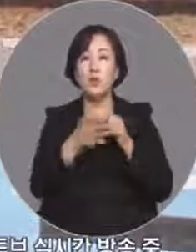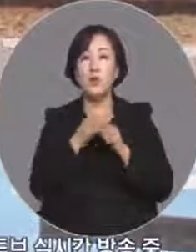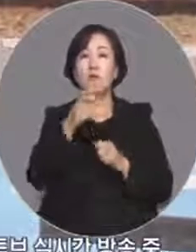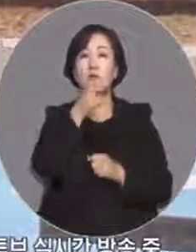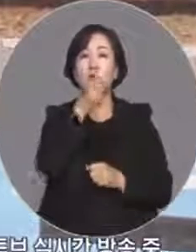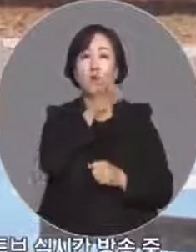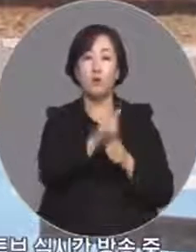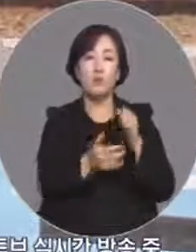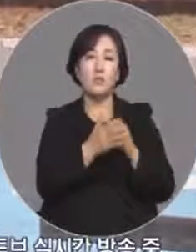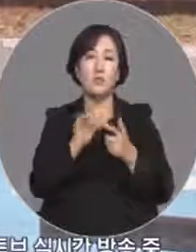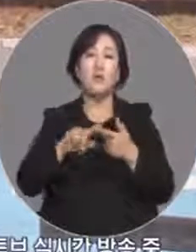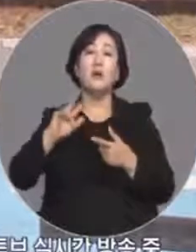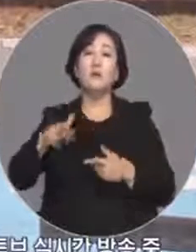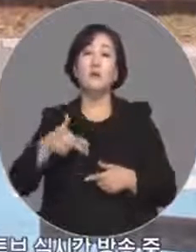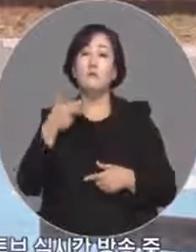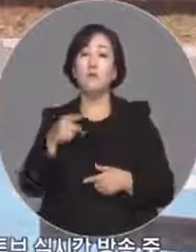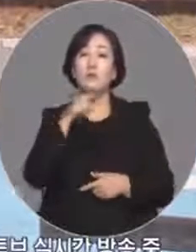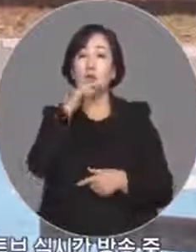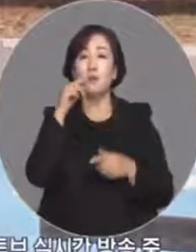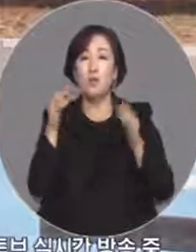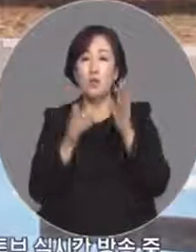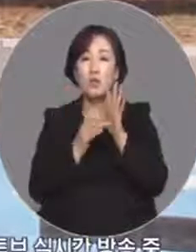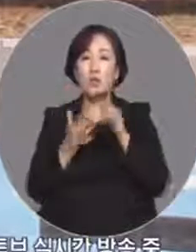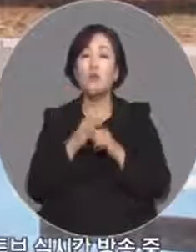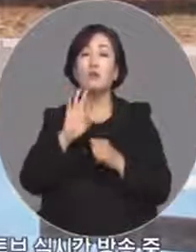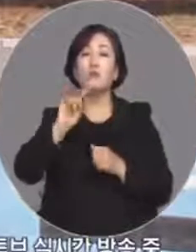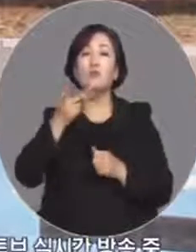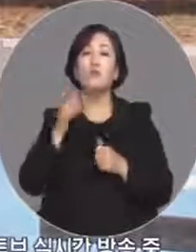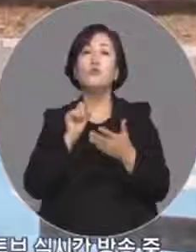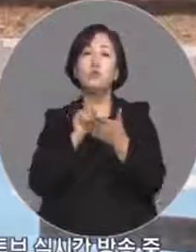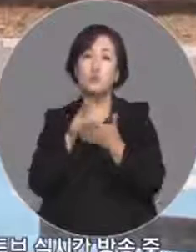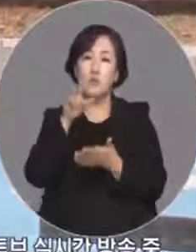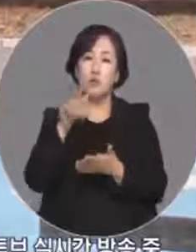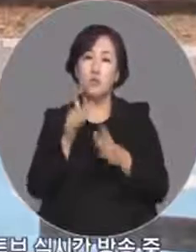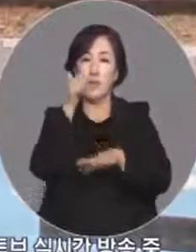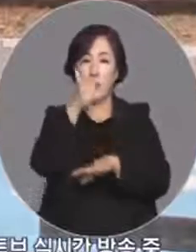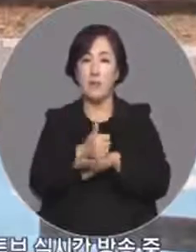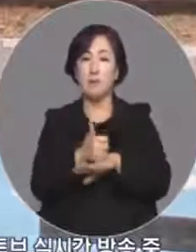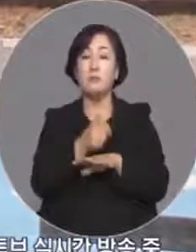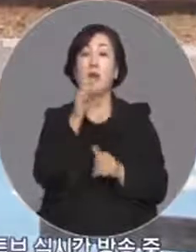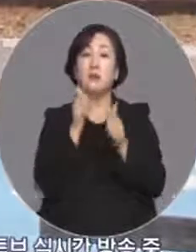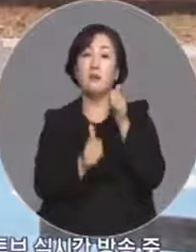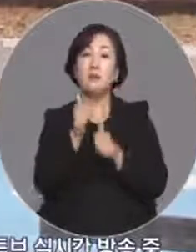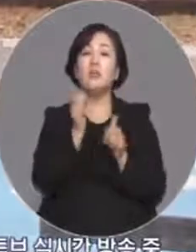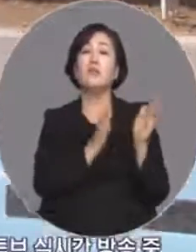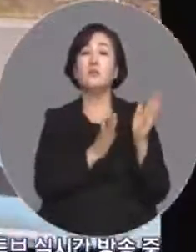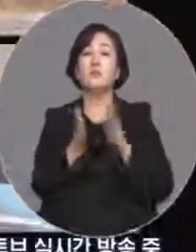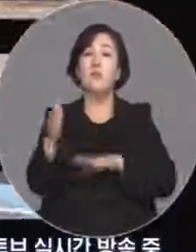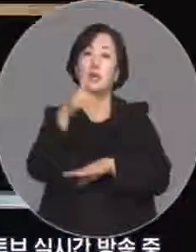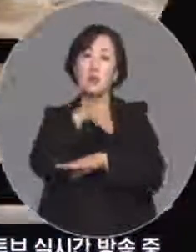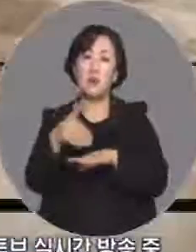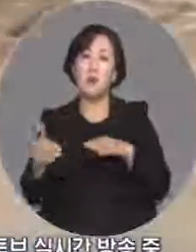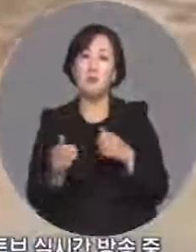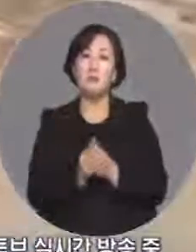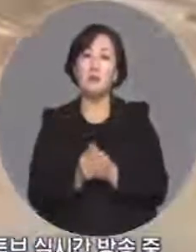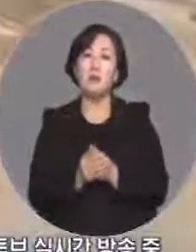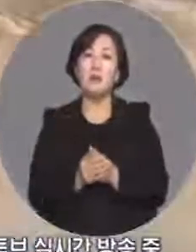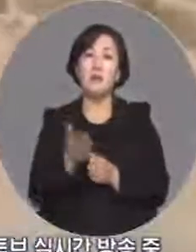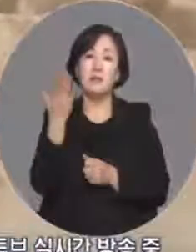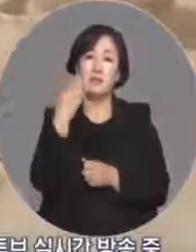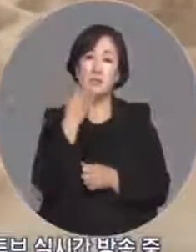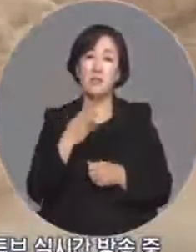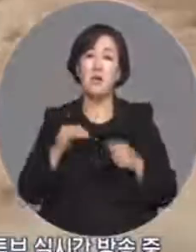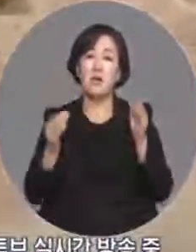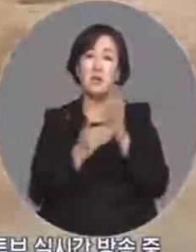원정 경기를, 다음 주 일요일에는 이곳 문수구장에서 마지막 경기를 펼칠 예정입니다. 지난